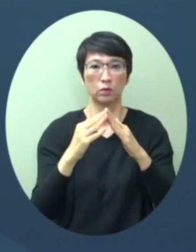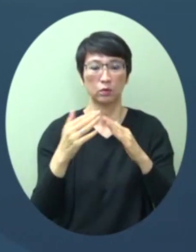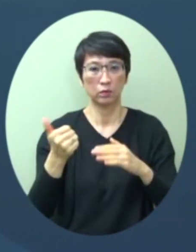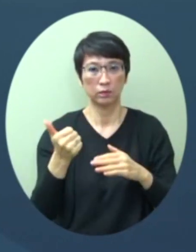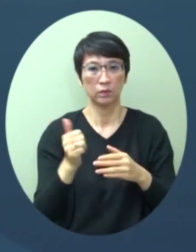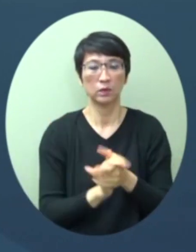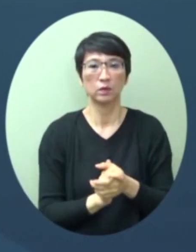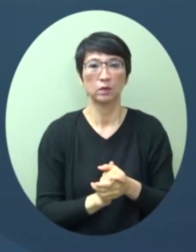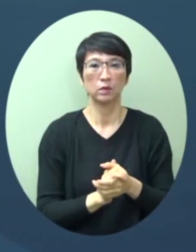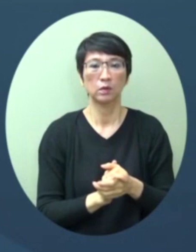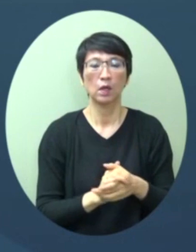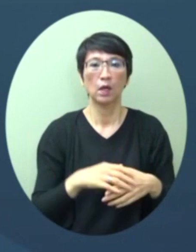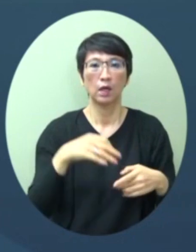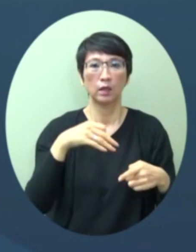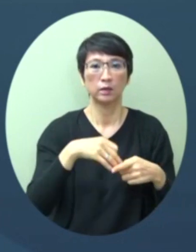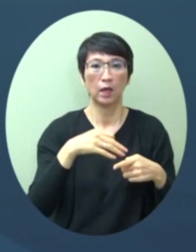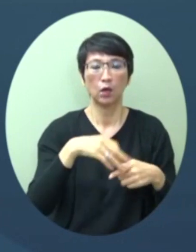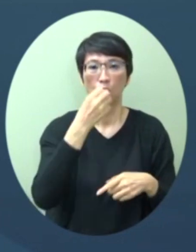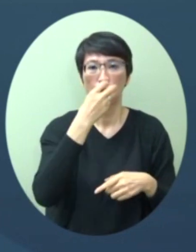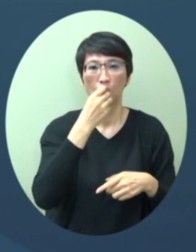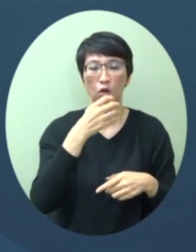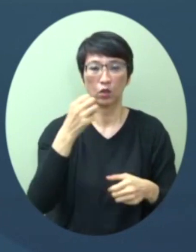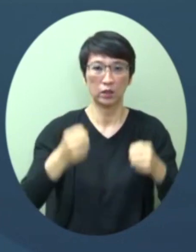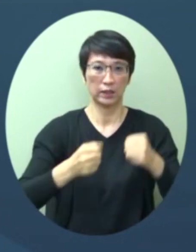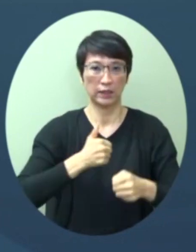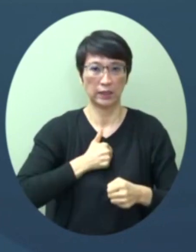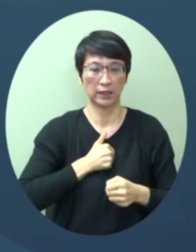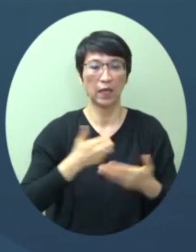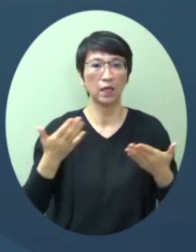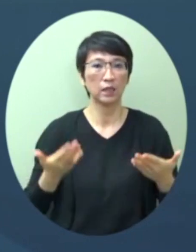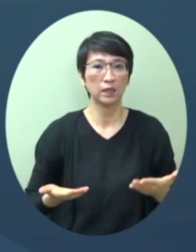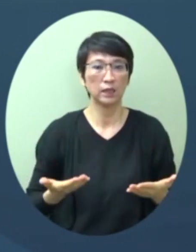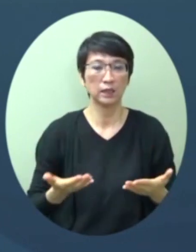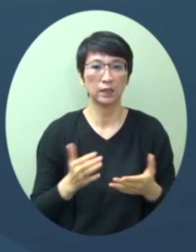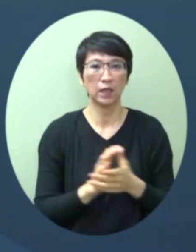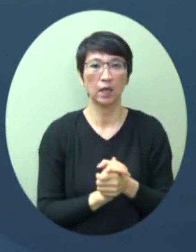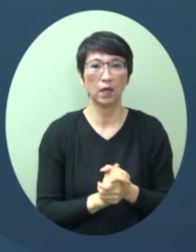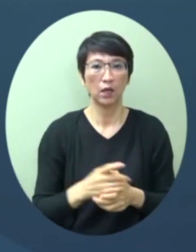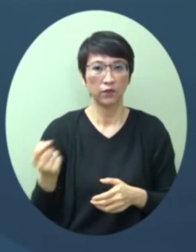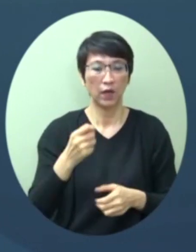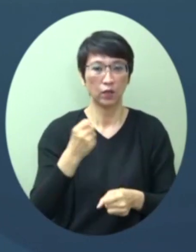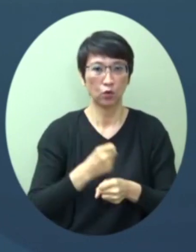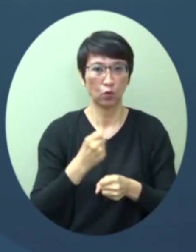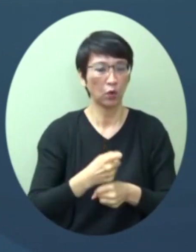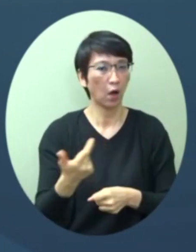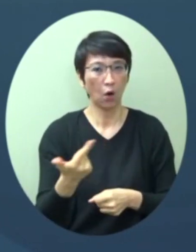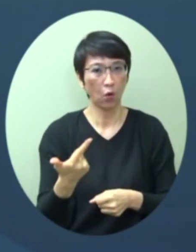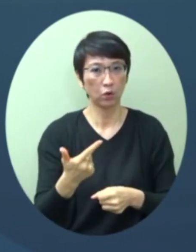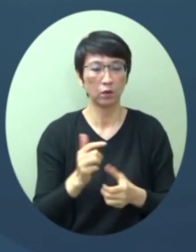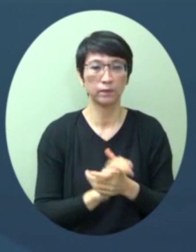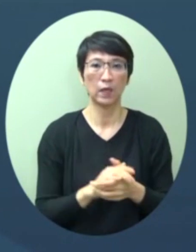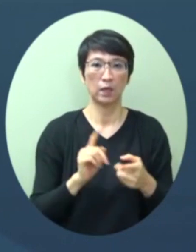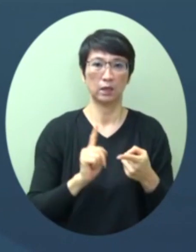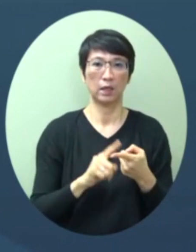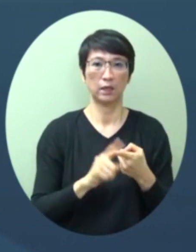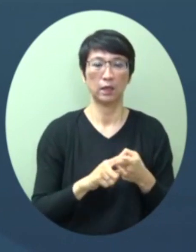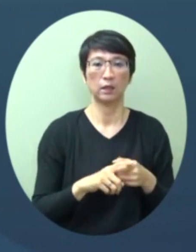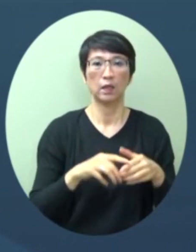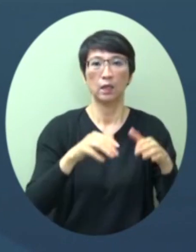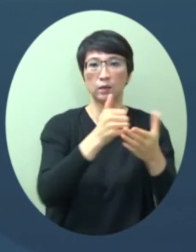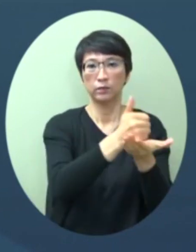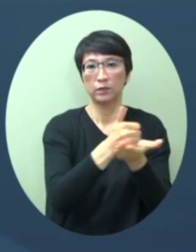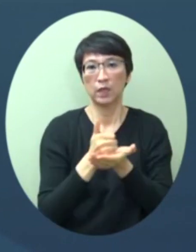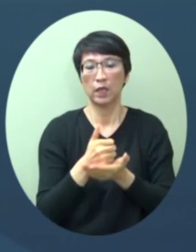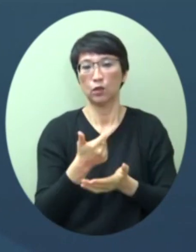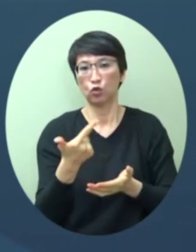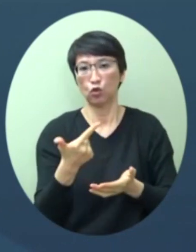境火車的司機現在全速做的工作都是多的當然第一就是招募更多